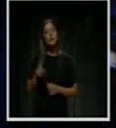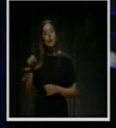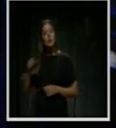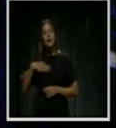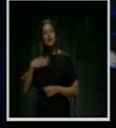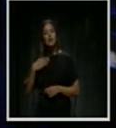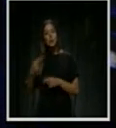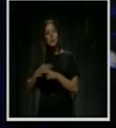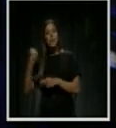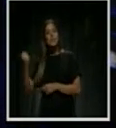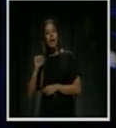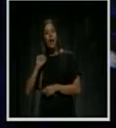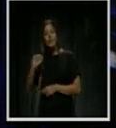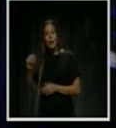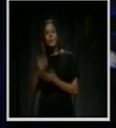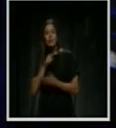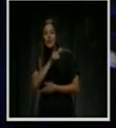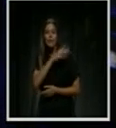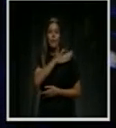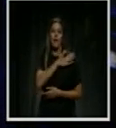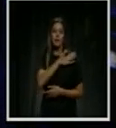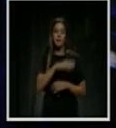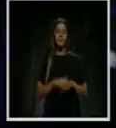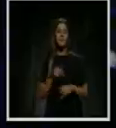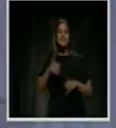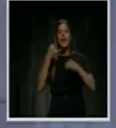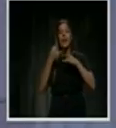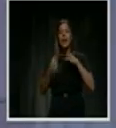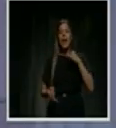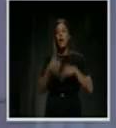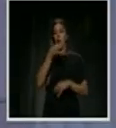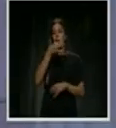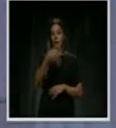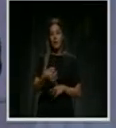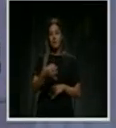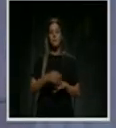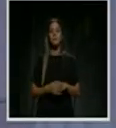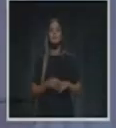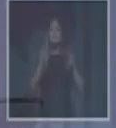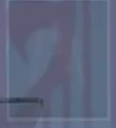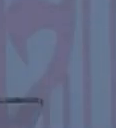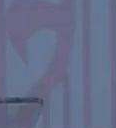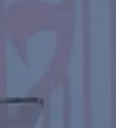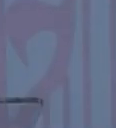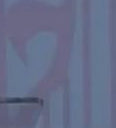kollha tagħhom biex tbagħti inti. Se ngħaddu għall-aħħar domanda tema tagħha hija Malta fl-Ewropa.